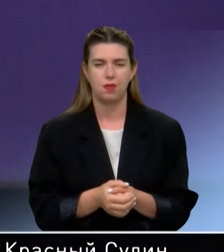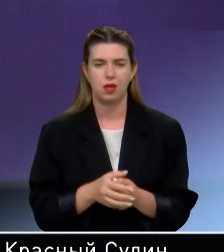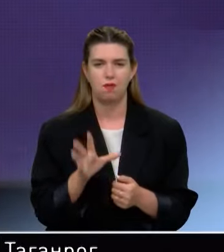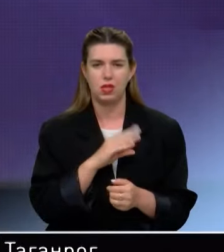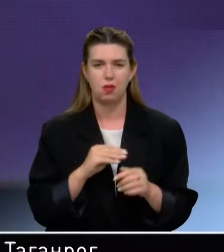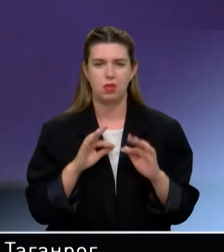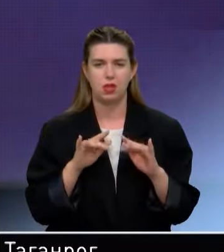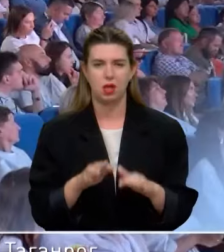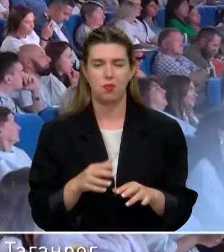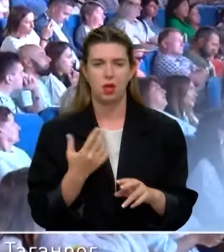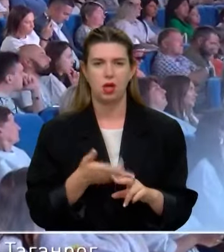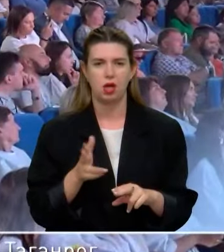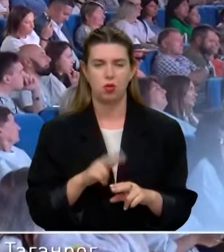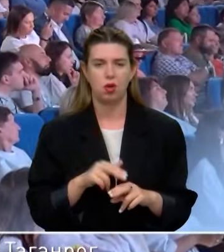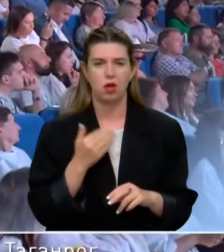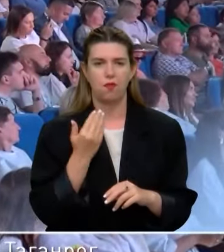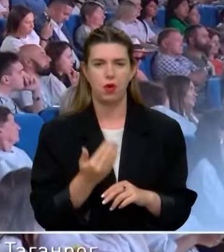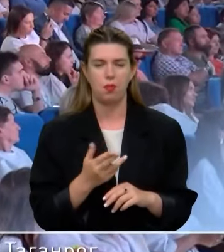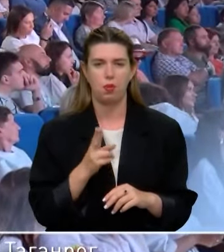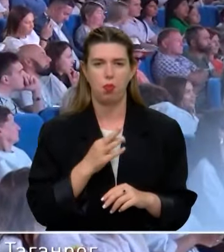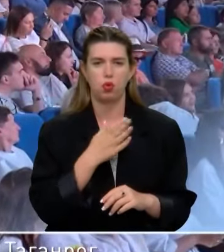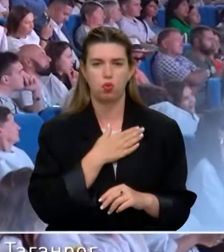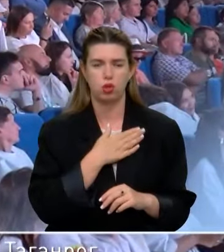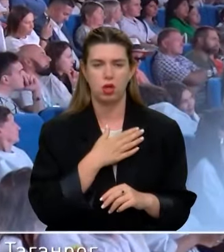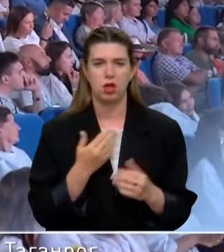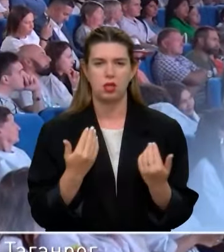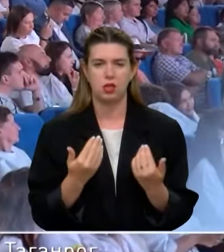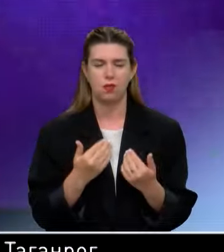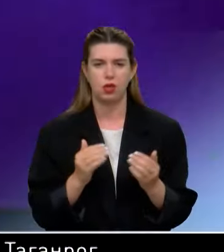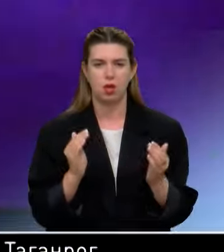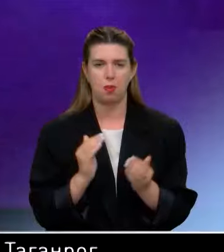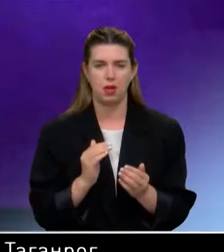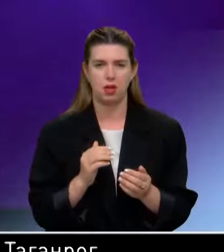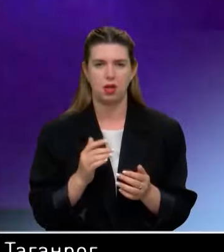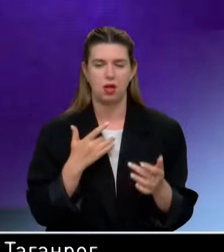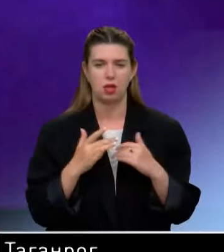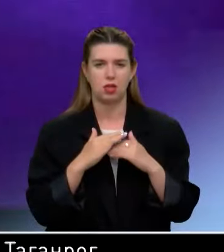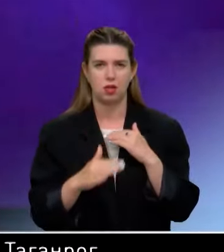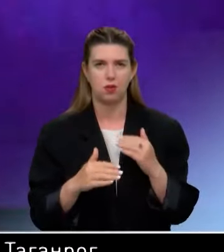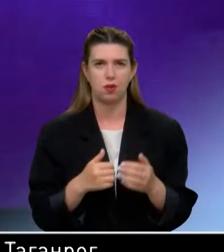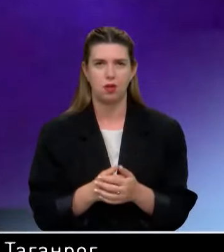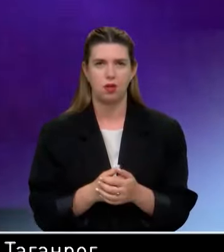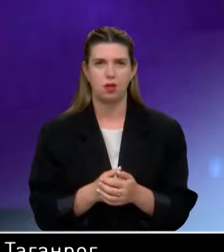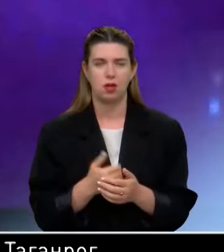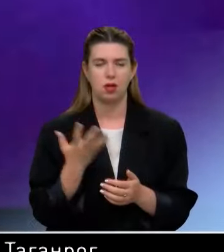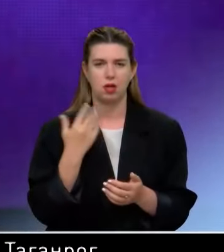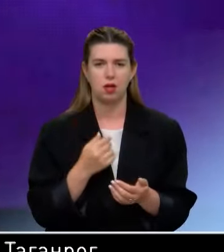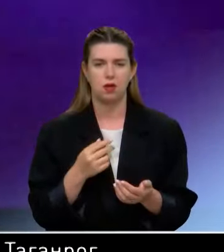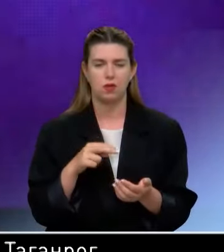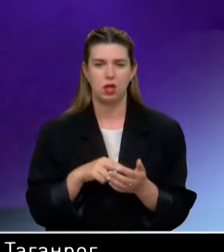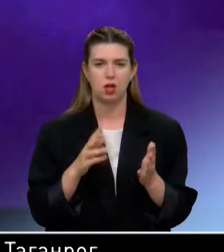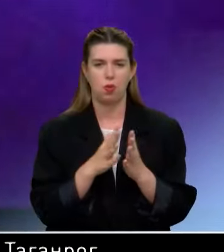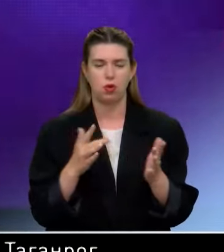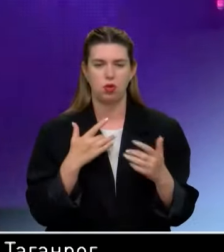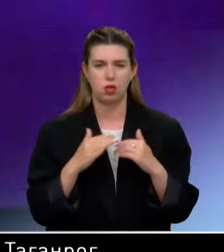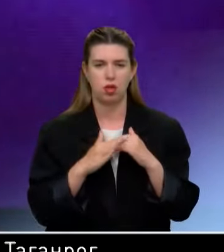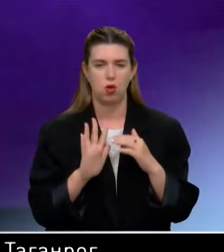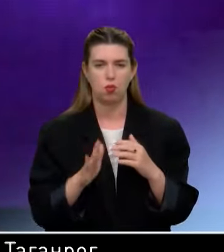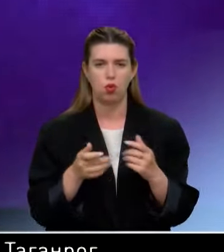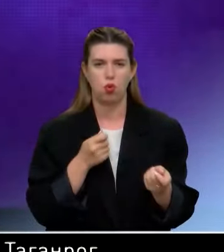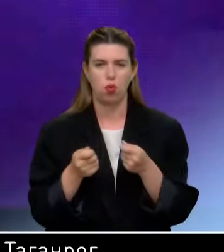делами которые вам по душе сегодня маленькая сцена когда-то Придёт время когда вы станете на большою сцену будете